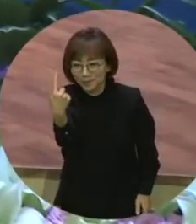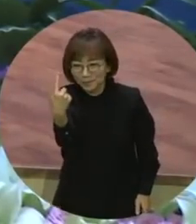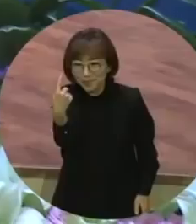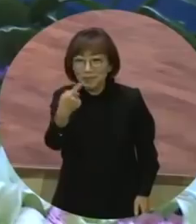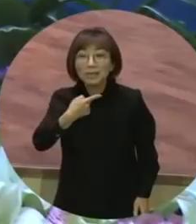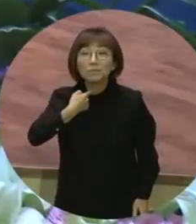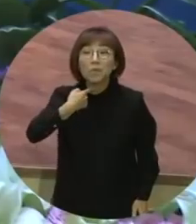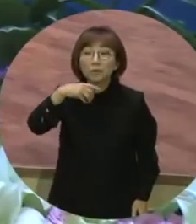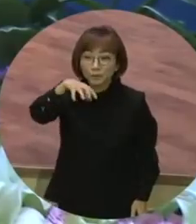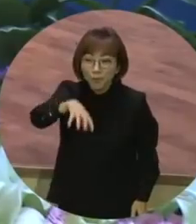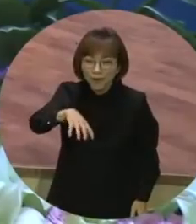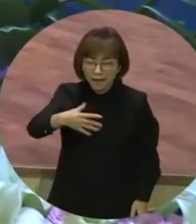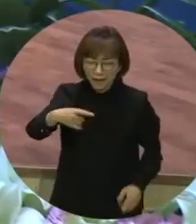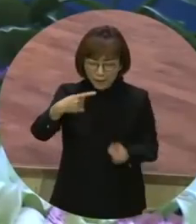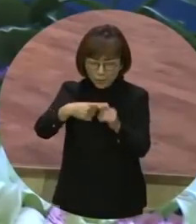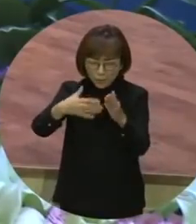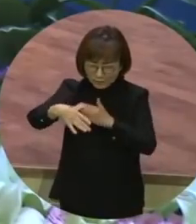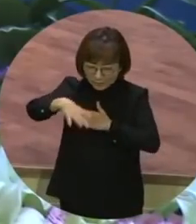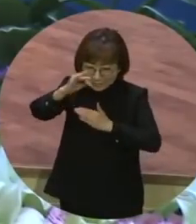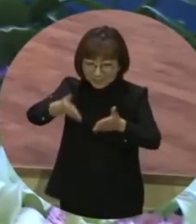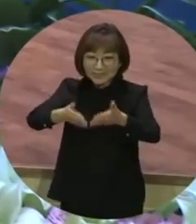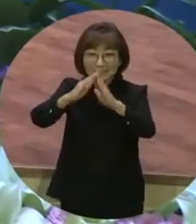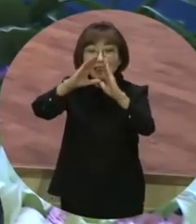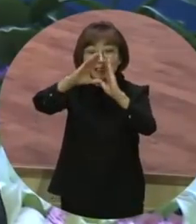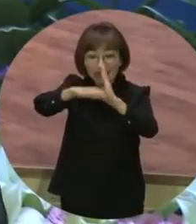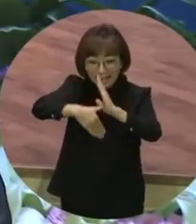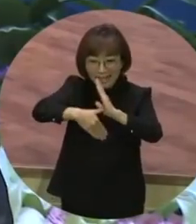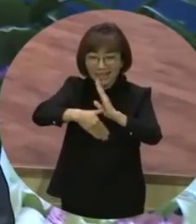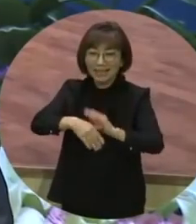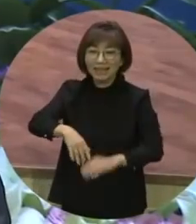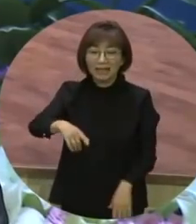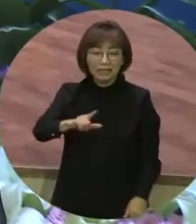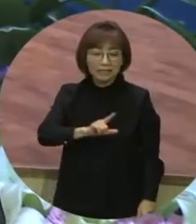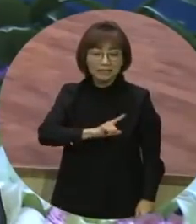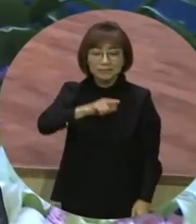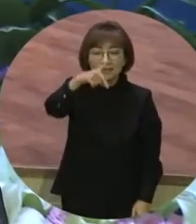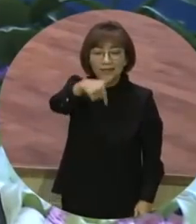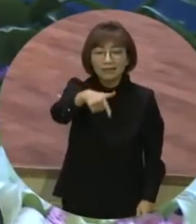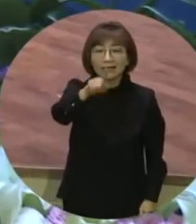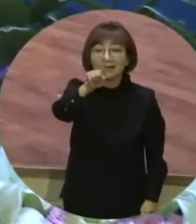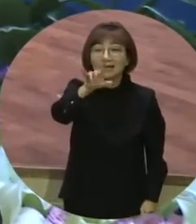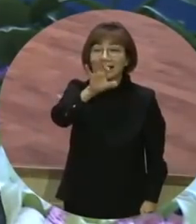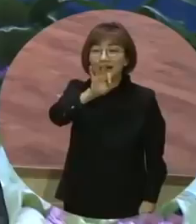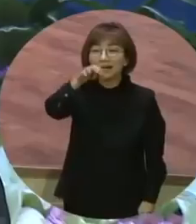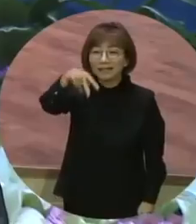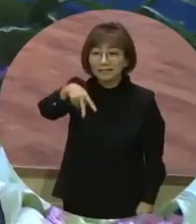전에는 강서로였어요. 강서구였어요. 강서구였는데,